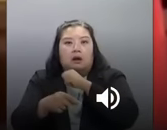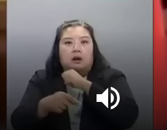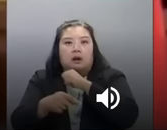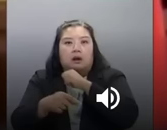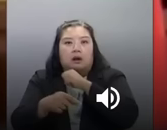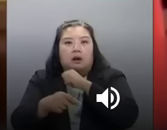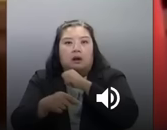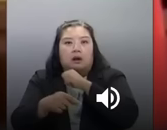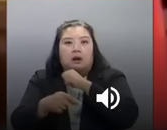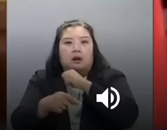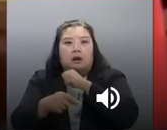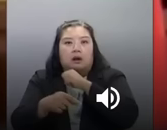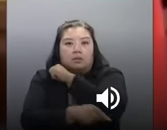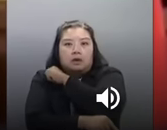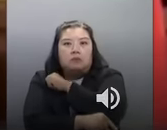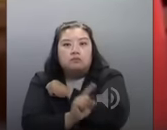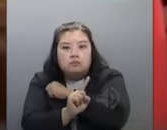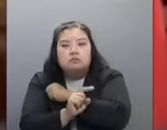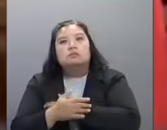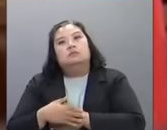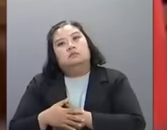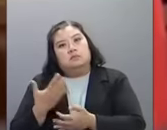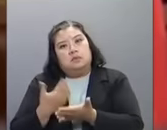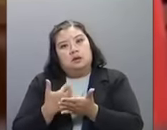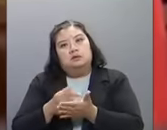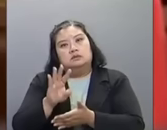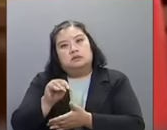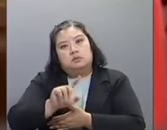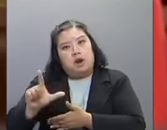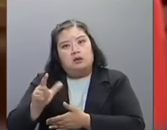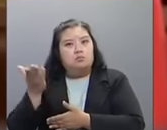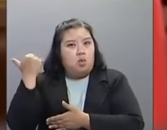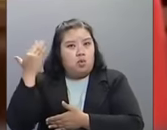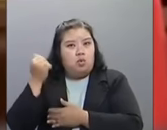กุปะกาหนอล้อเลเวด้ากลุจี 40ล้านบาทเมื่อปี